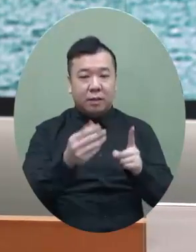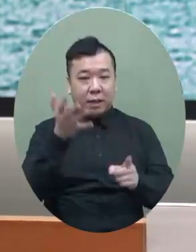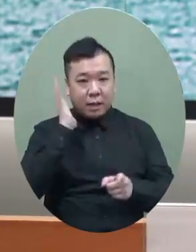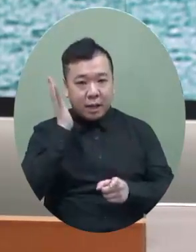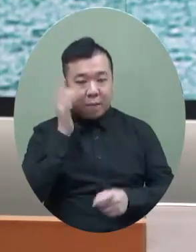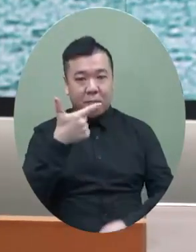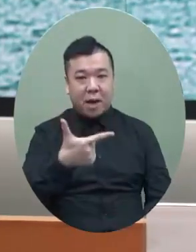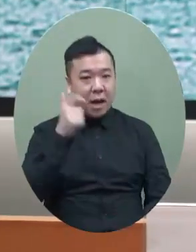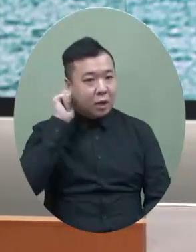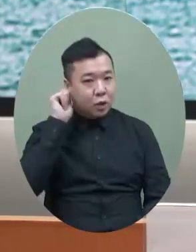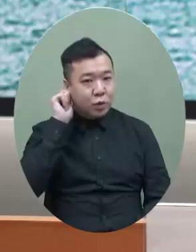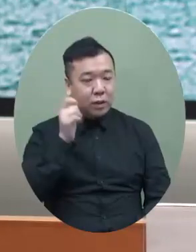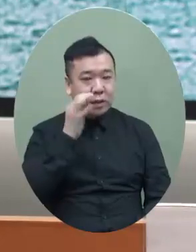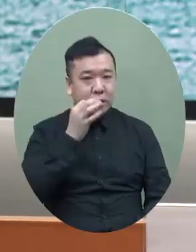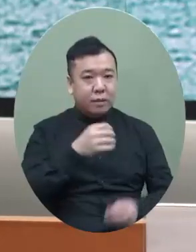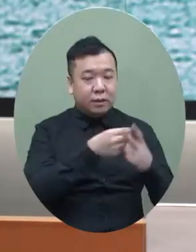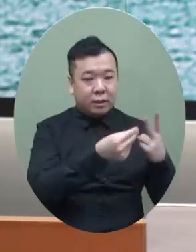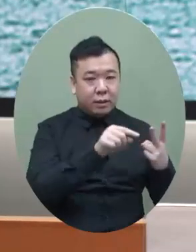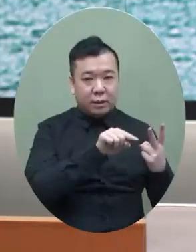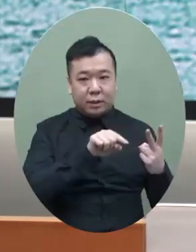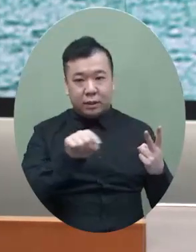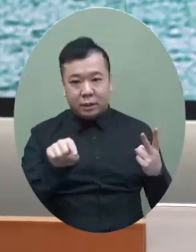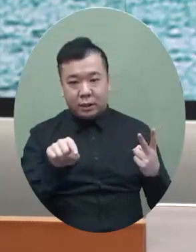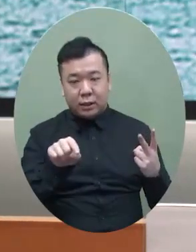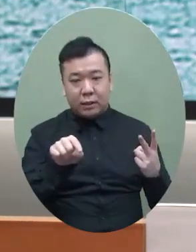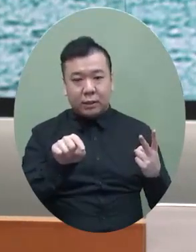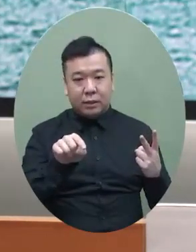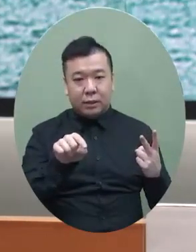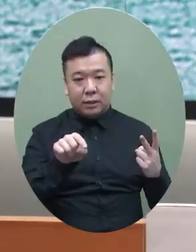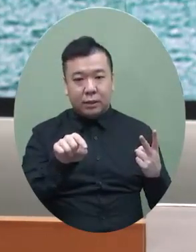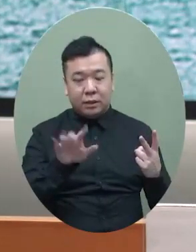17男8女，年齡係27歲去到